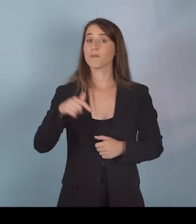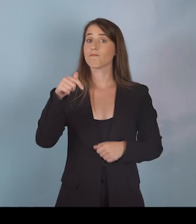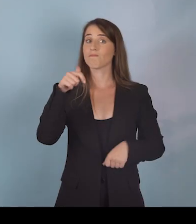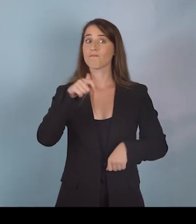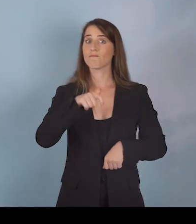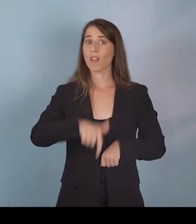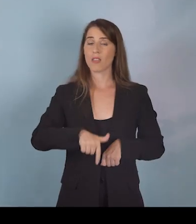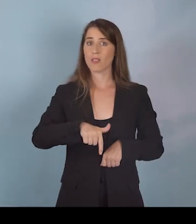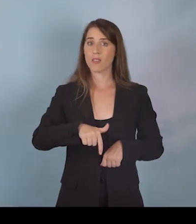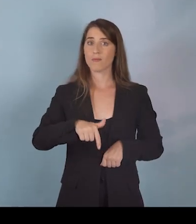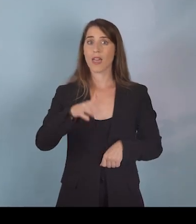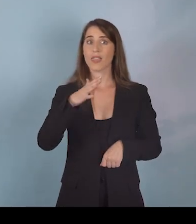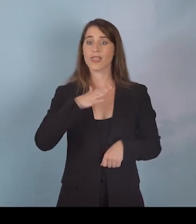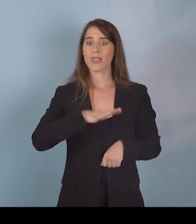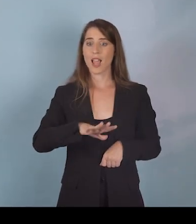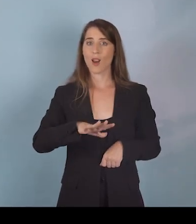Σε αυτό το σημείο θα ήθελα